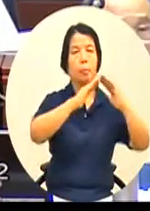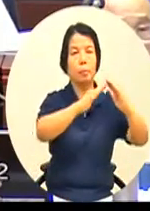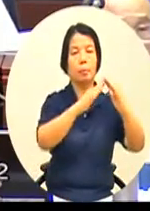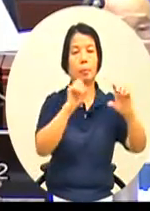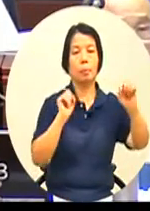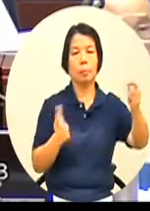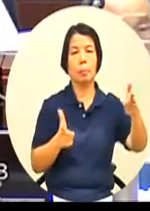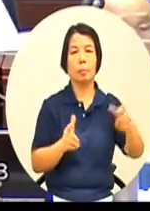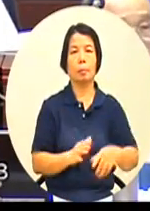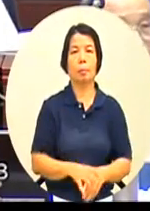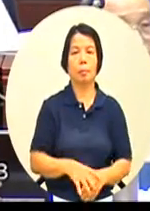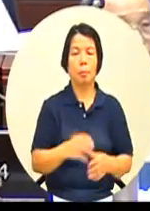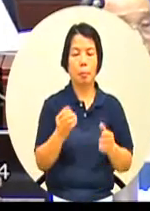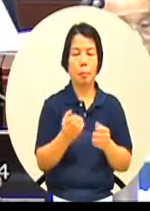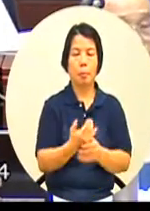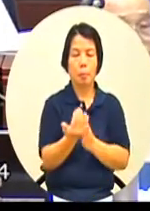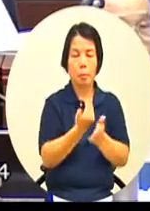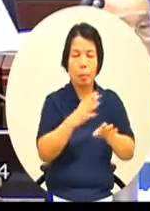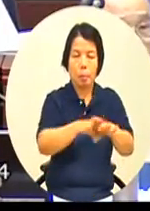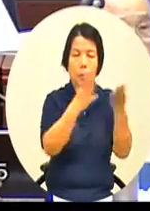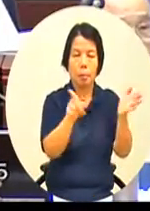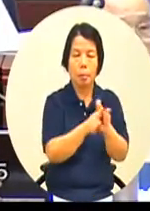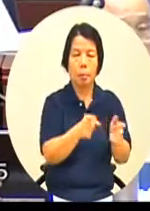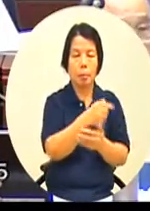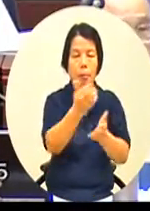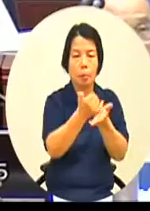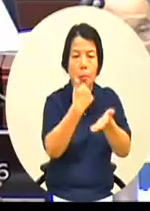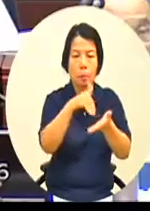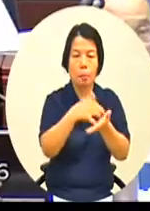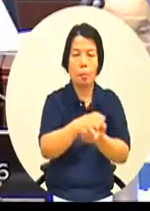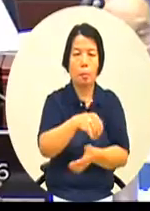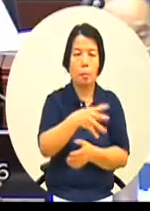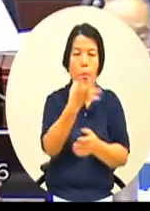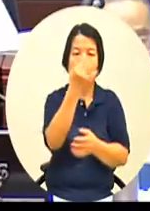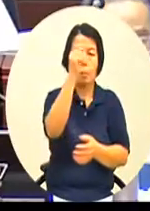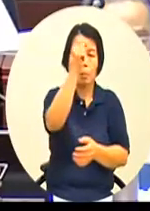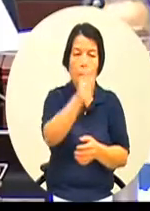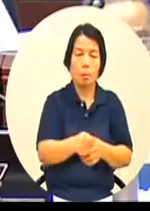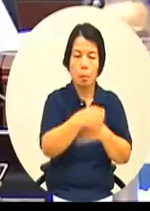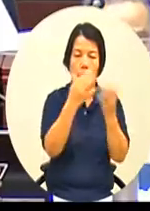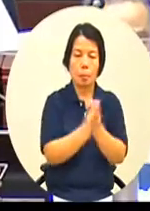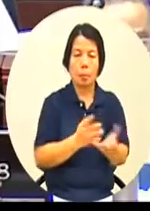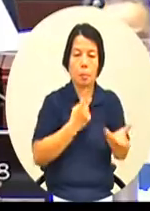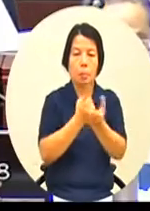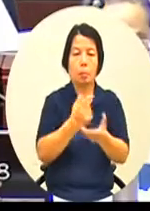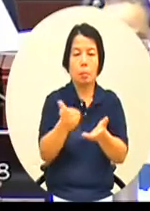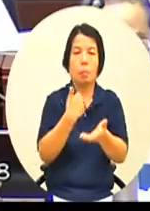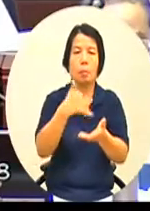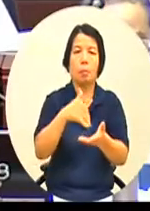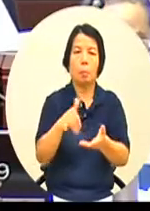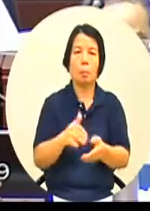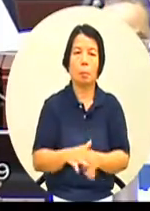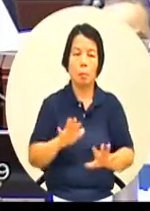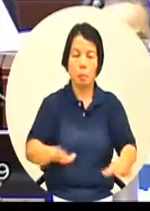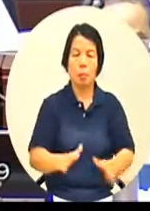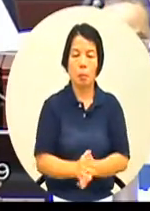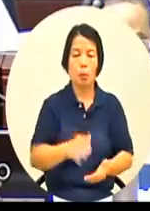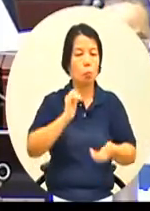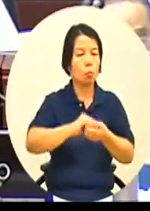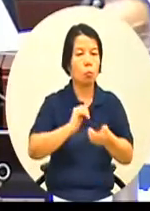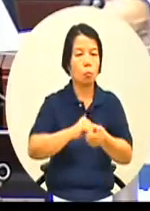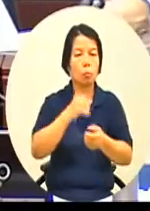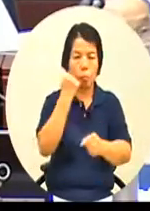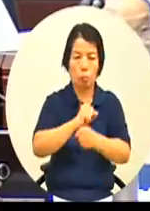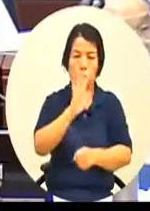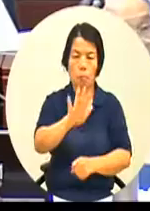一样，台北市一开始就编了好像好几亿的预算，说这要做参与式预算，老实讲到现在也不见得真的有做。